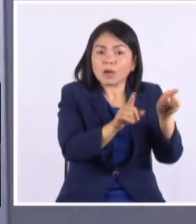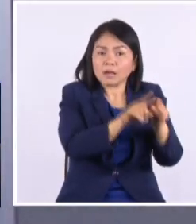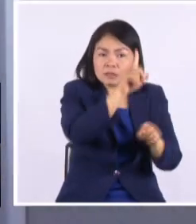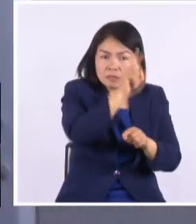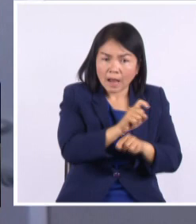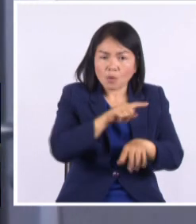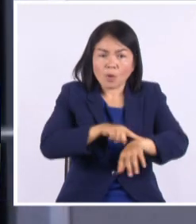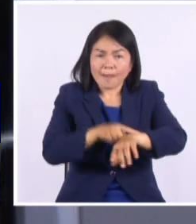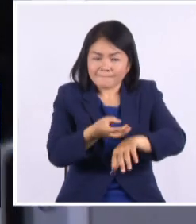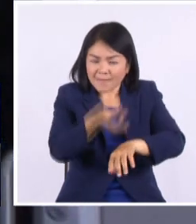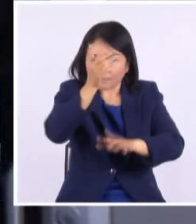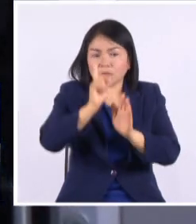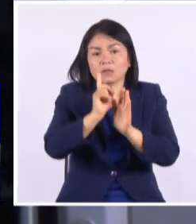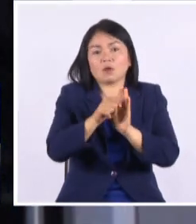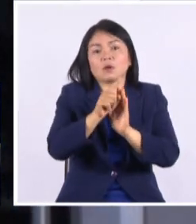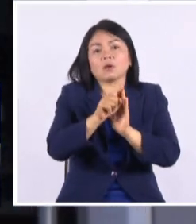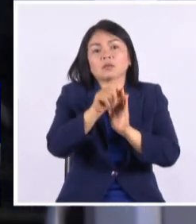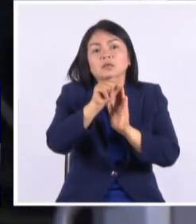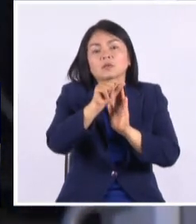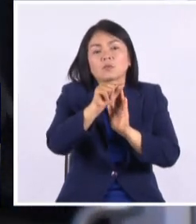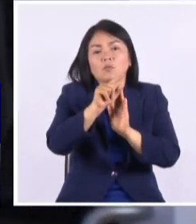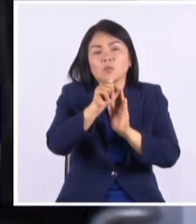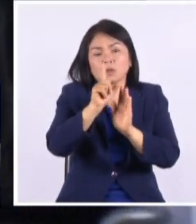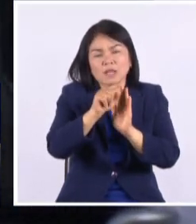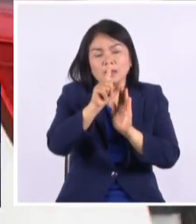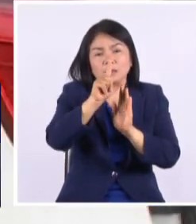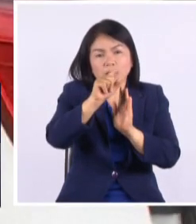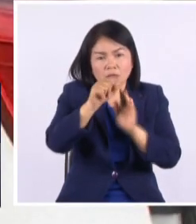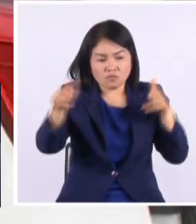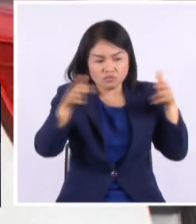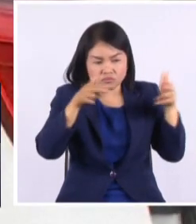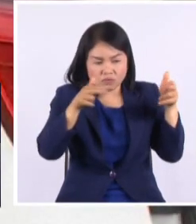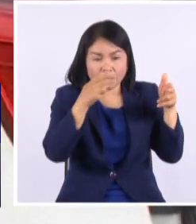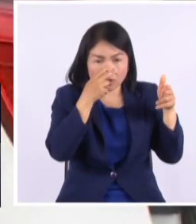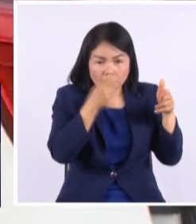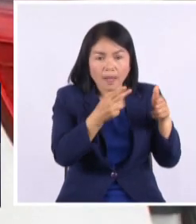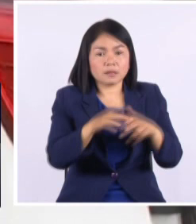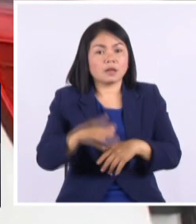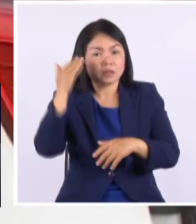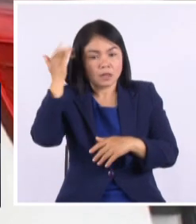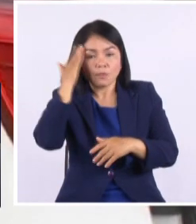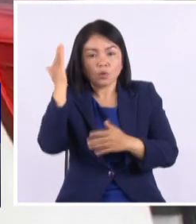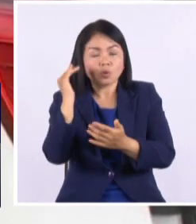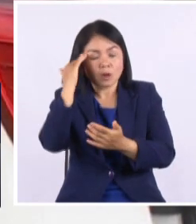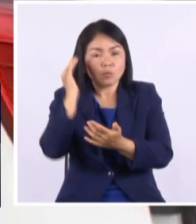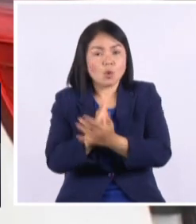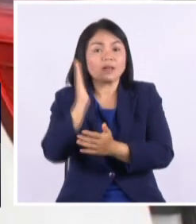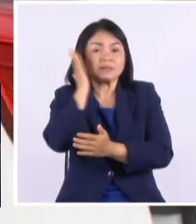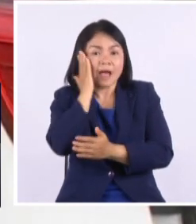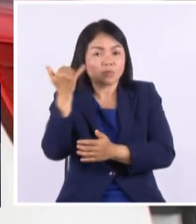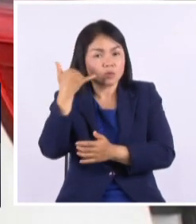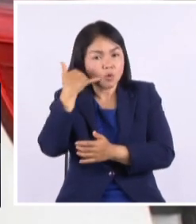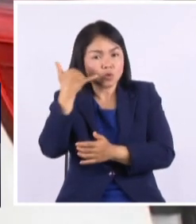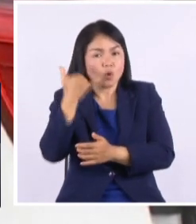แค่ 10วินาทีสละเห็นว่าตำรวจซึ่งได้รับแจ้งเหตุทางสายด่วน 911เดินทางไปถึงหน้าบ้านหลังหนึ่งครับมีประชาชน